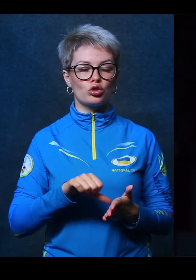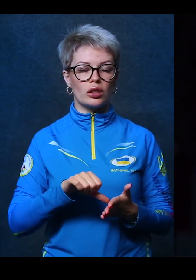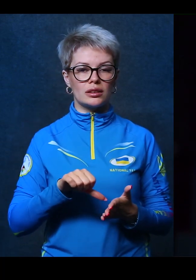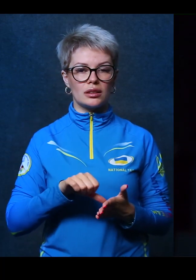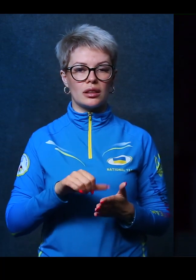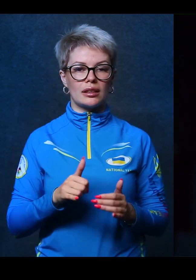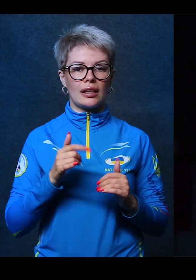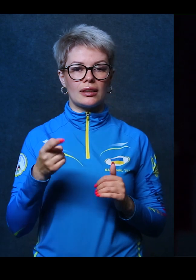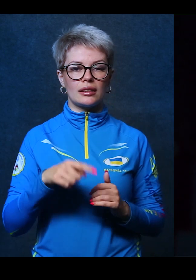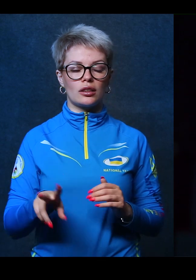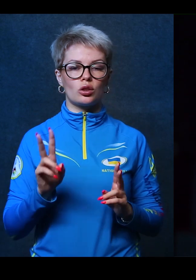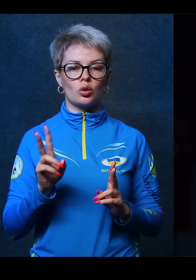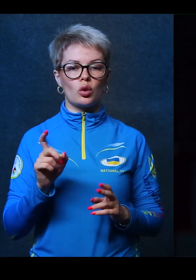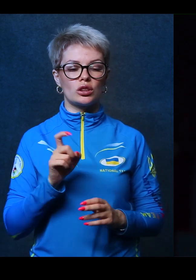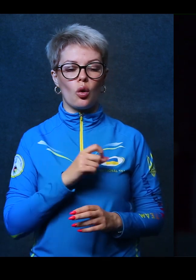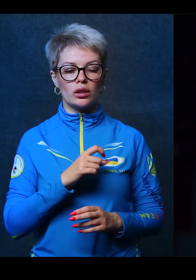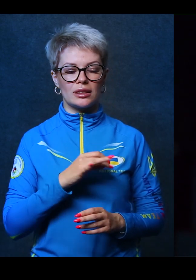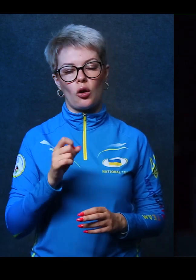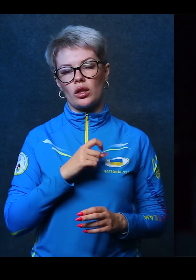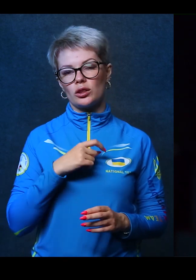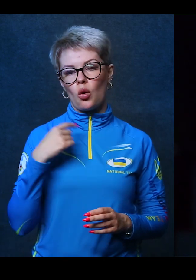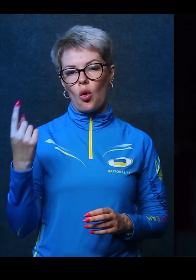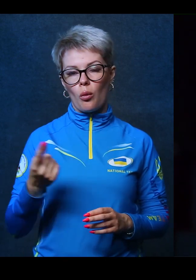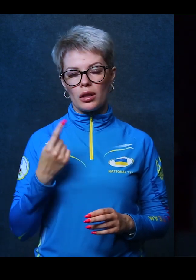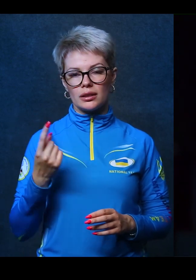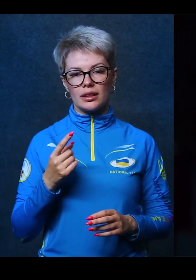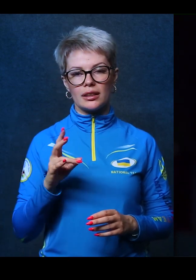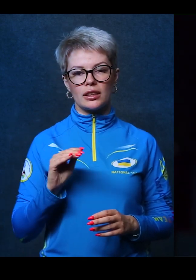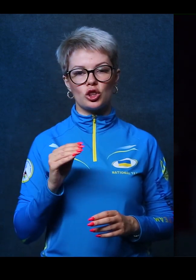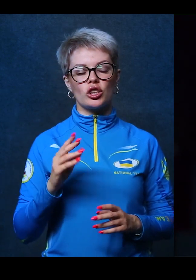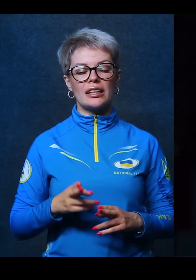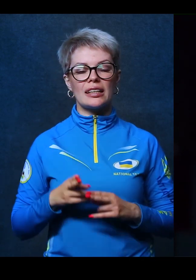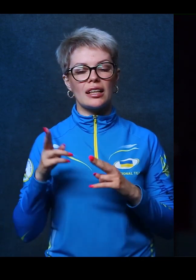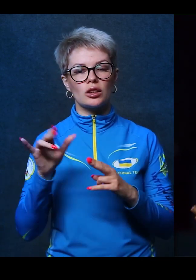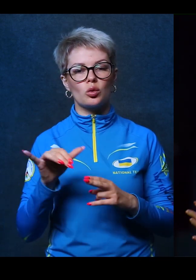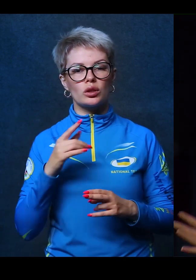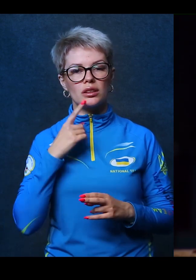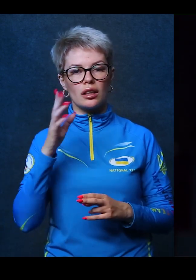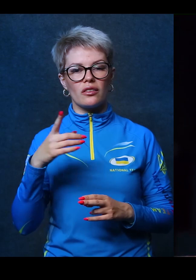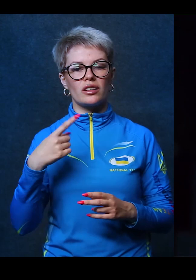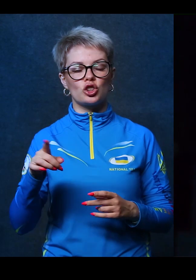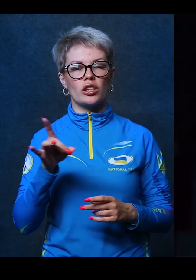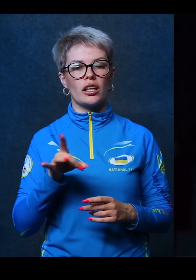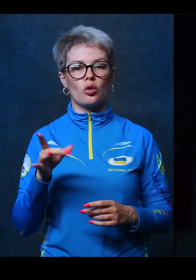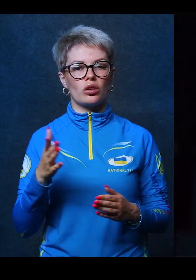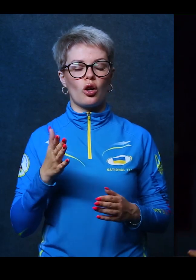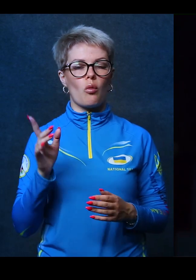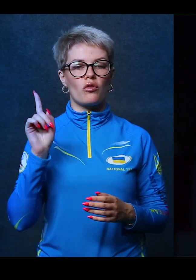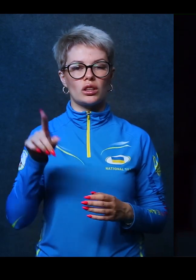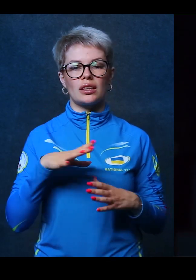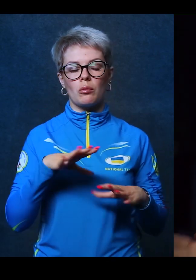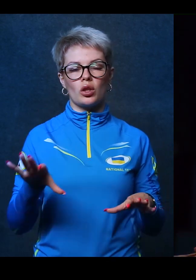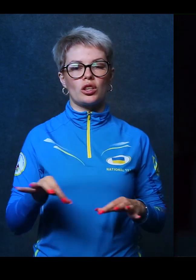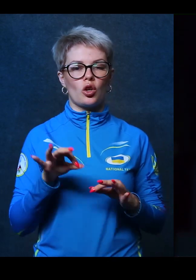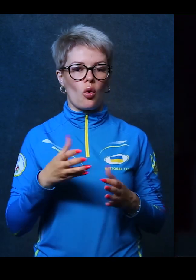участь для тих, хто з Одеси та з Одеської області, ніж їхати кудись далеко, в інший регіон, в якому вони не